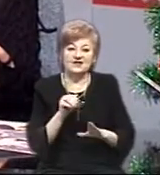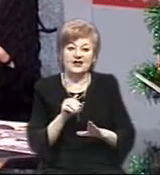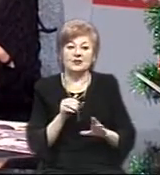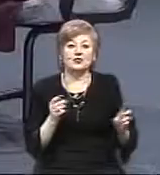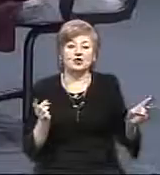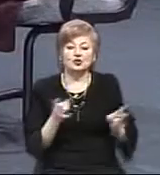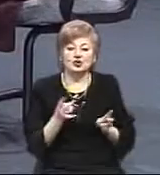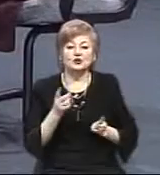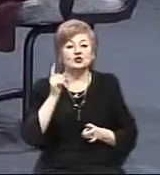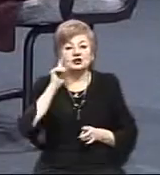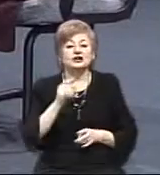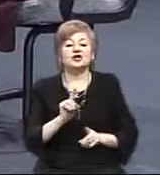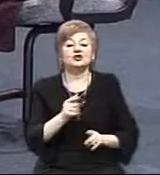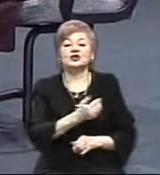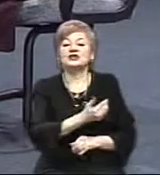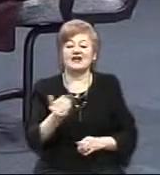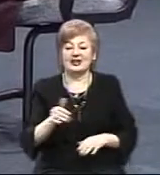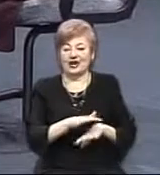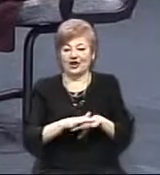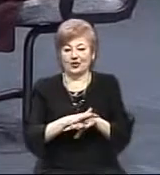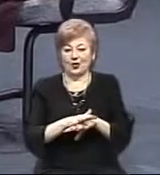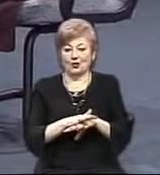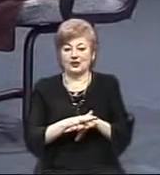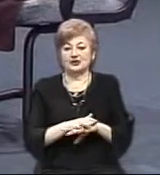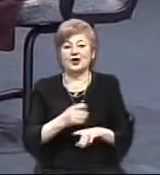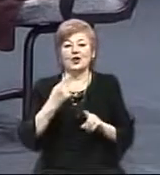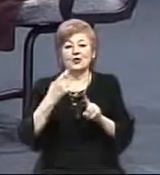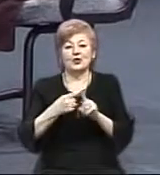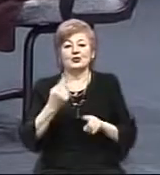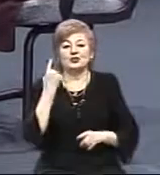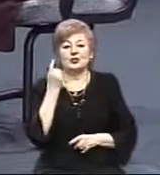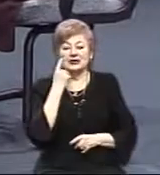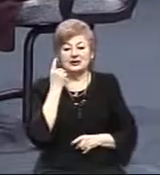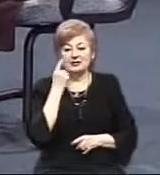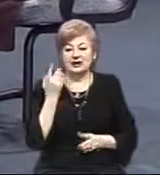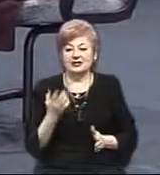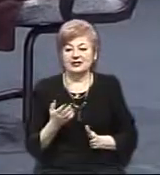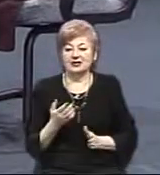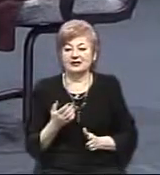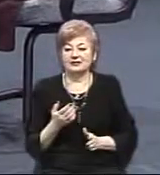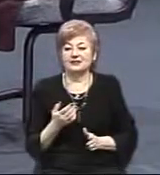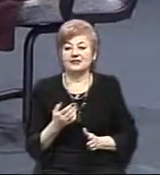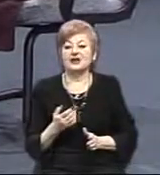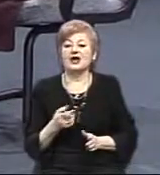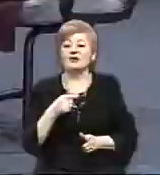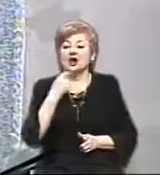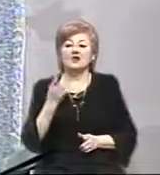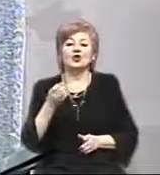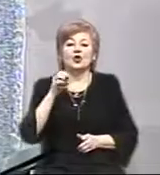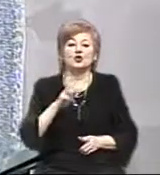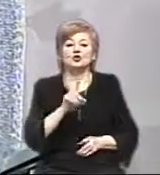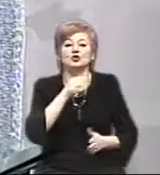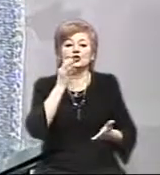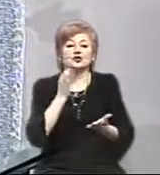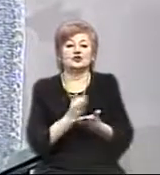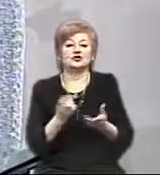знаєш, що потрібно твоїй громаді. Попереду багато змін. Плюс 1 бал у мене. Ну, 3+. Ну, тут ми не перетворюємо, тут ми говоримо про те, що дуже відповідально